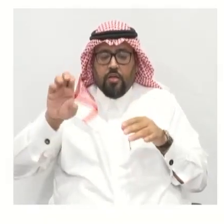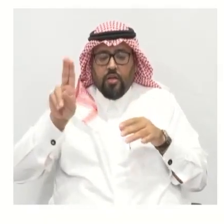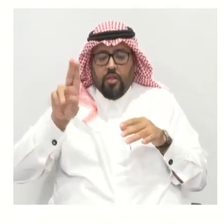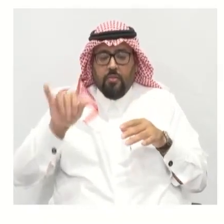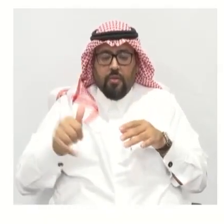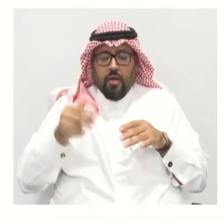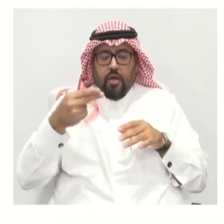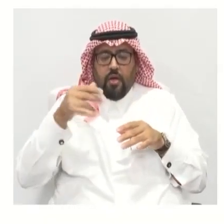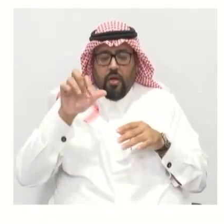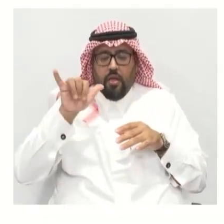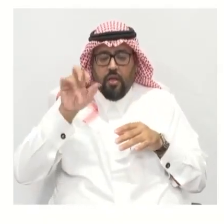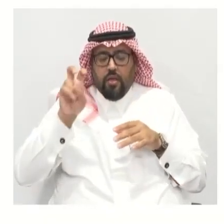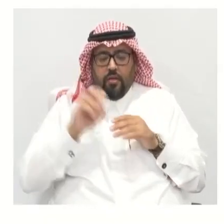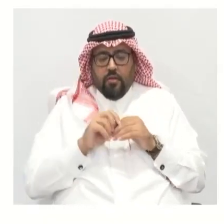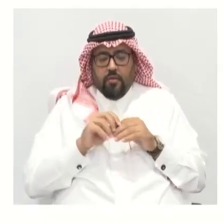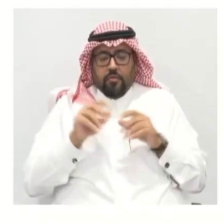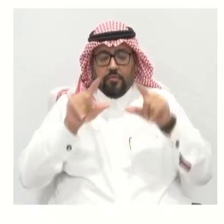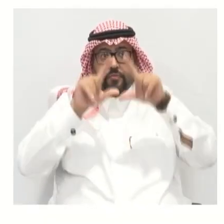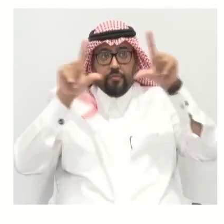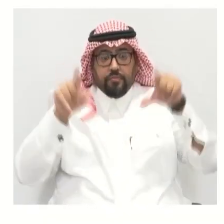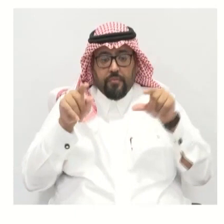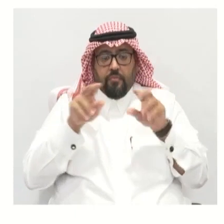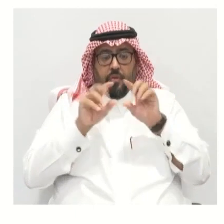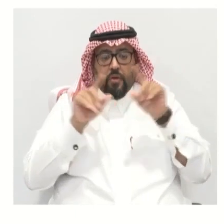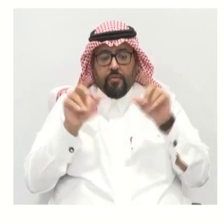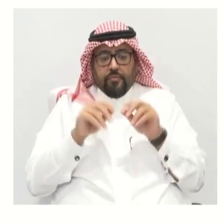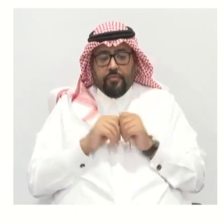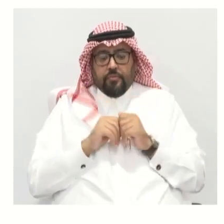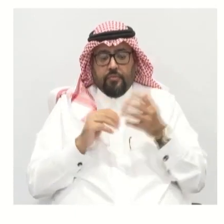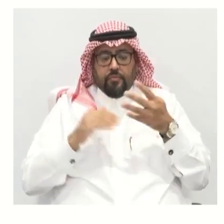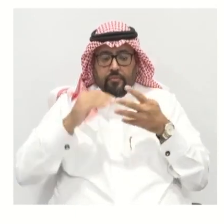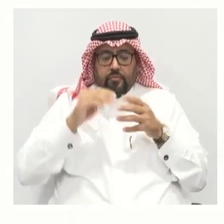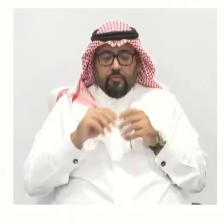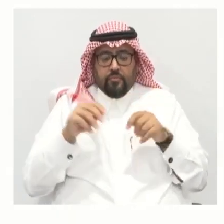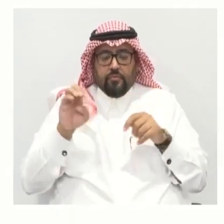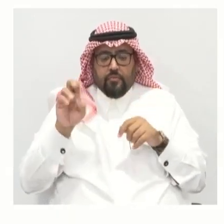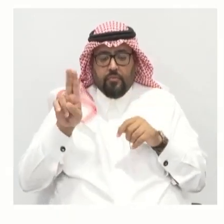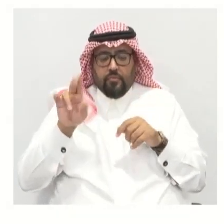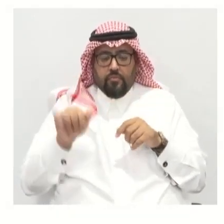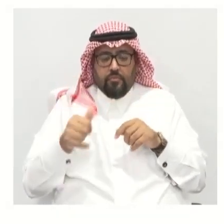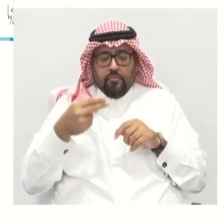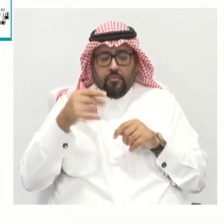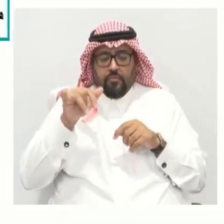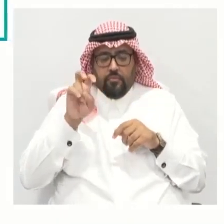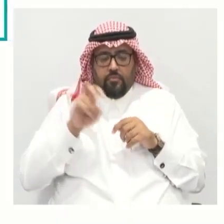الاجتماعيه هذا شعار الموارد البشريه والتنميه الاجتماعيه هذا هو